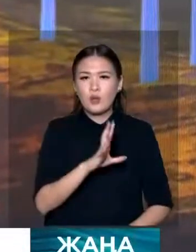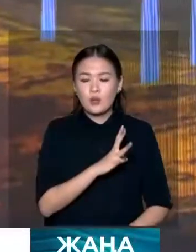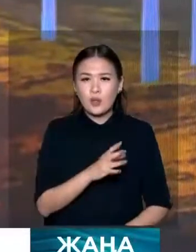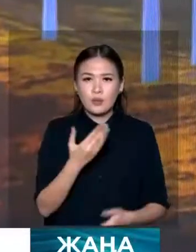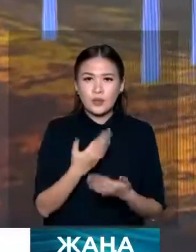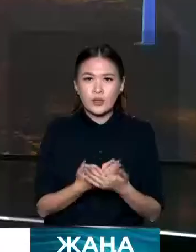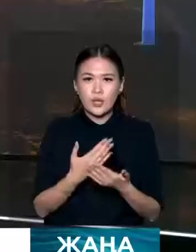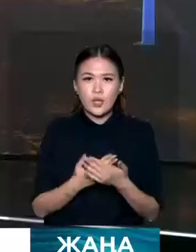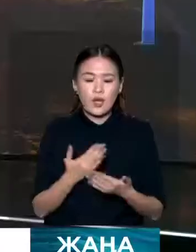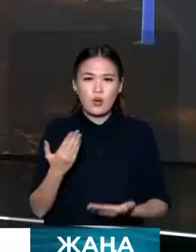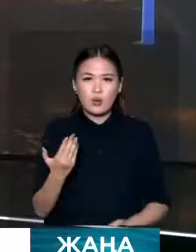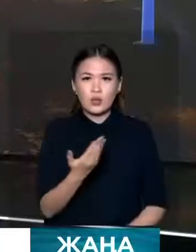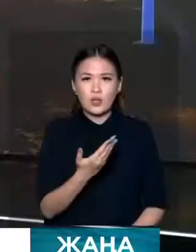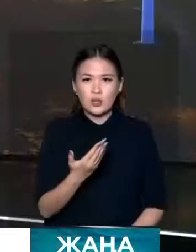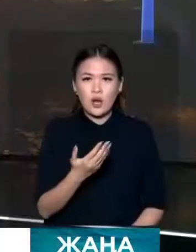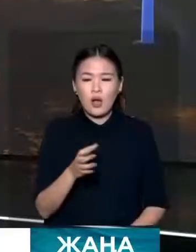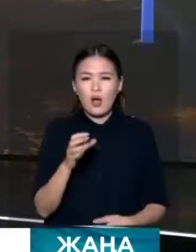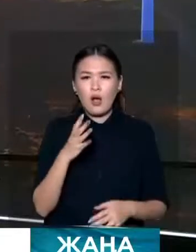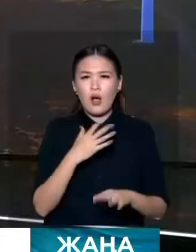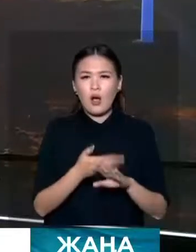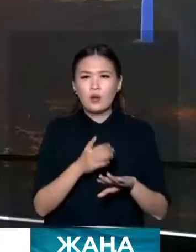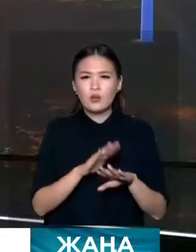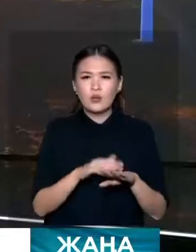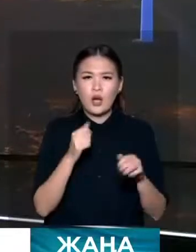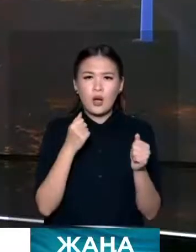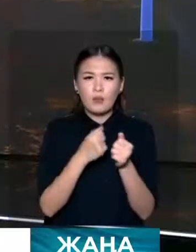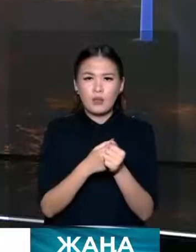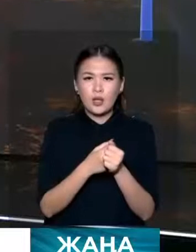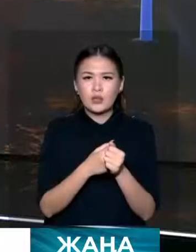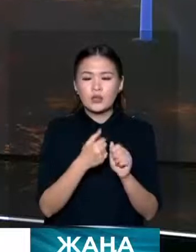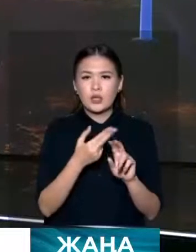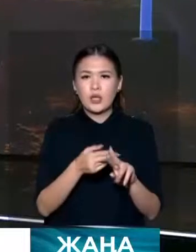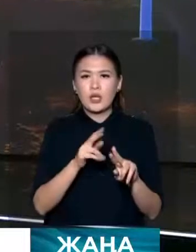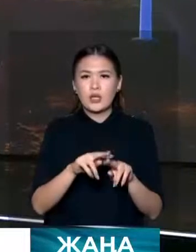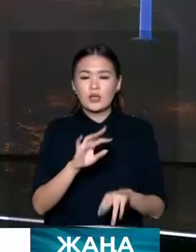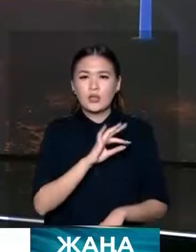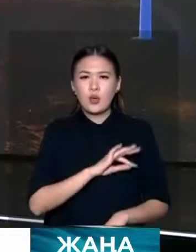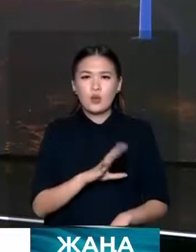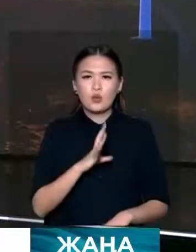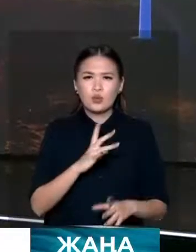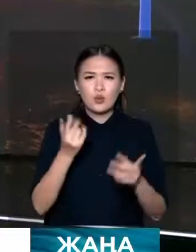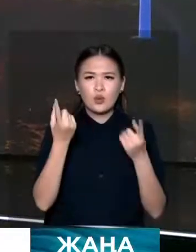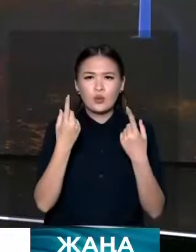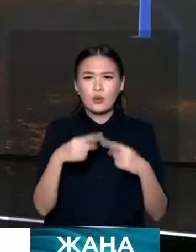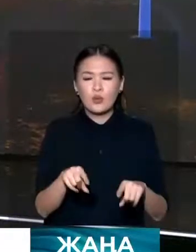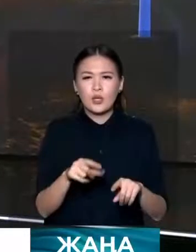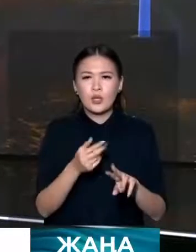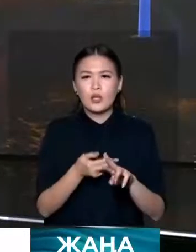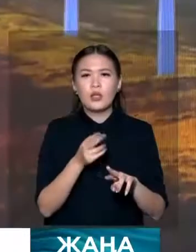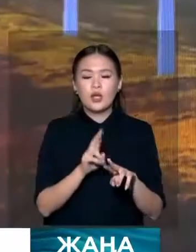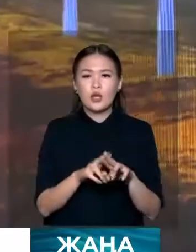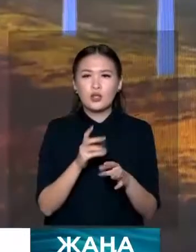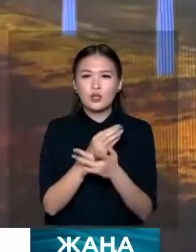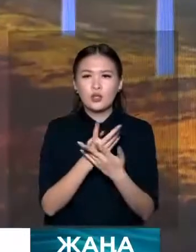Мысалға олардың ауыр апат немесе кез келген апат болу ықтималдығы өте төмен. Оны неше